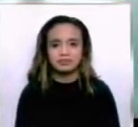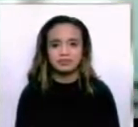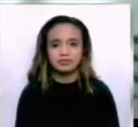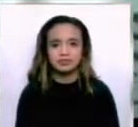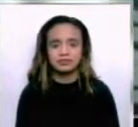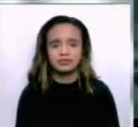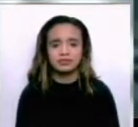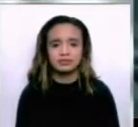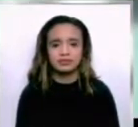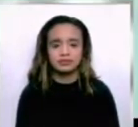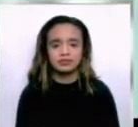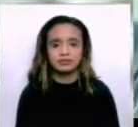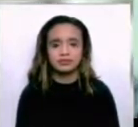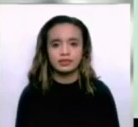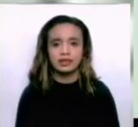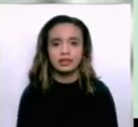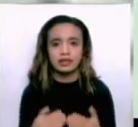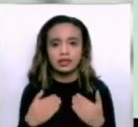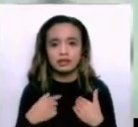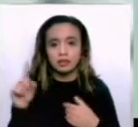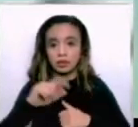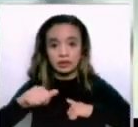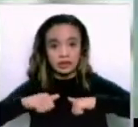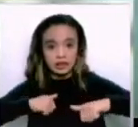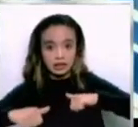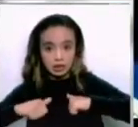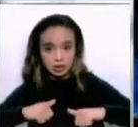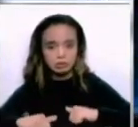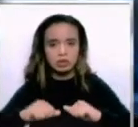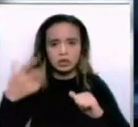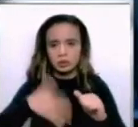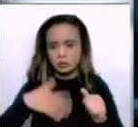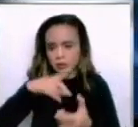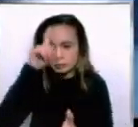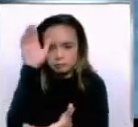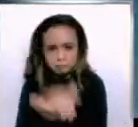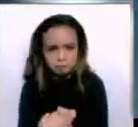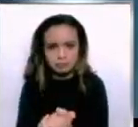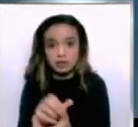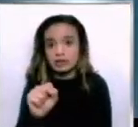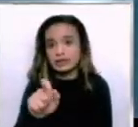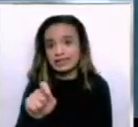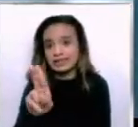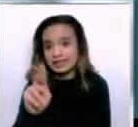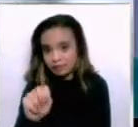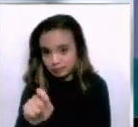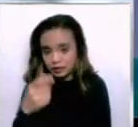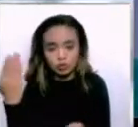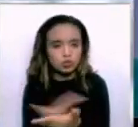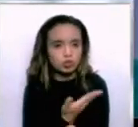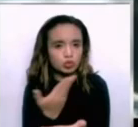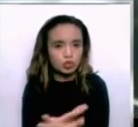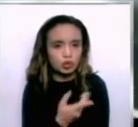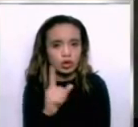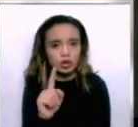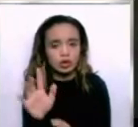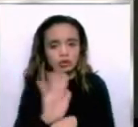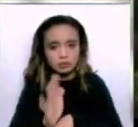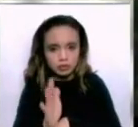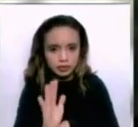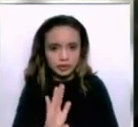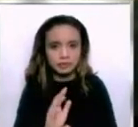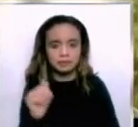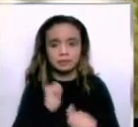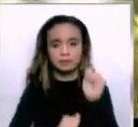Tad-tad ng umaatikabong aksyon at nakakabilib na stunts ang bagong adventure movie ni Spider-Man actor Tom Holland. Bibida siya